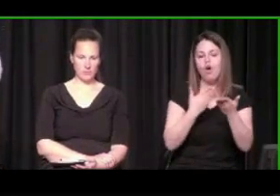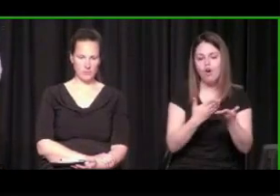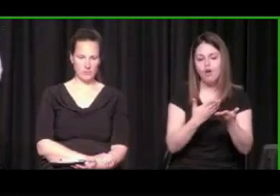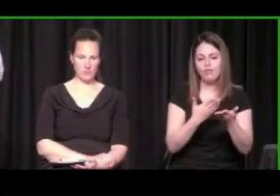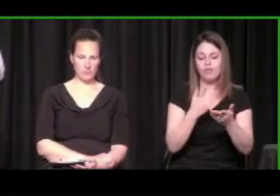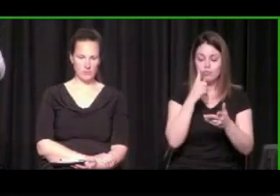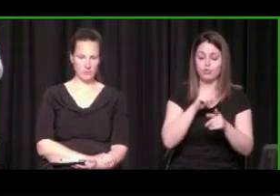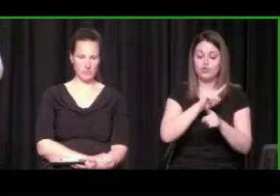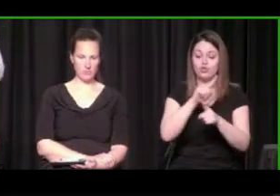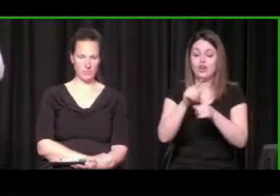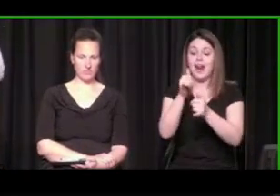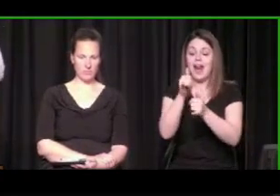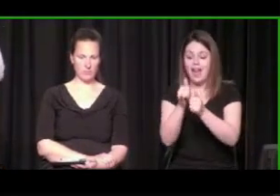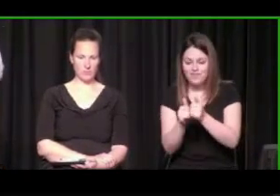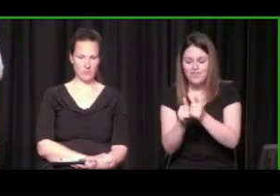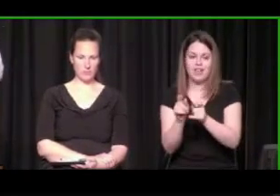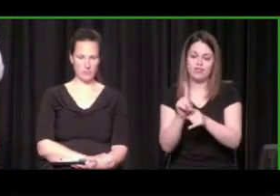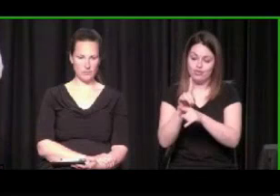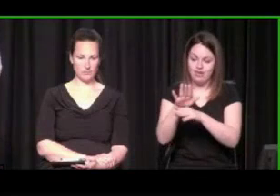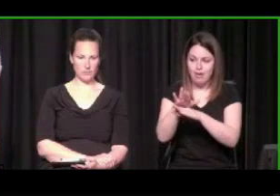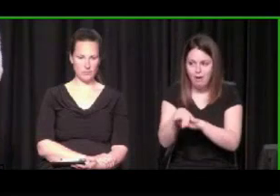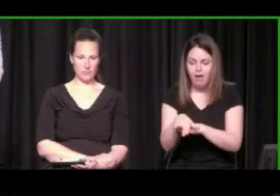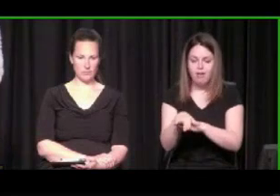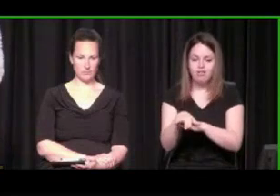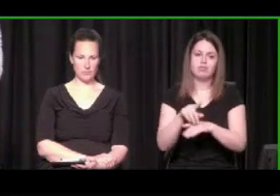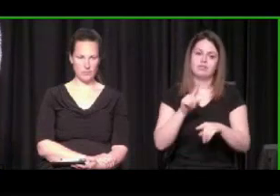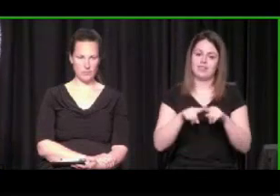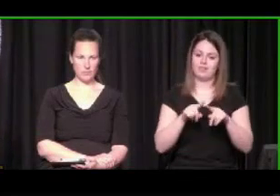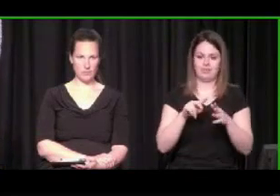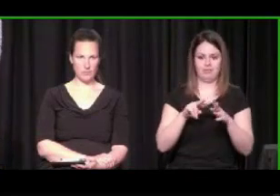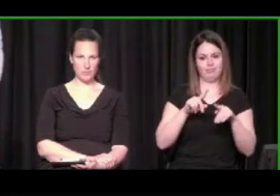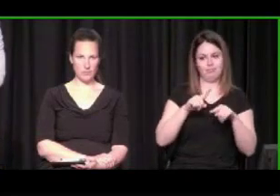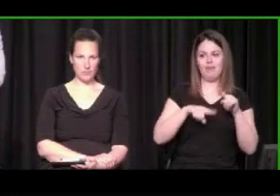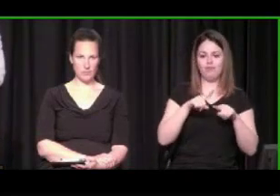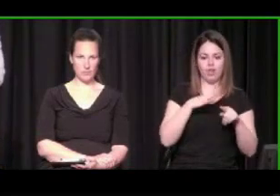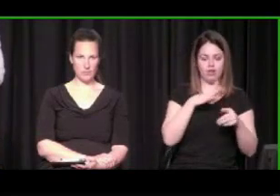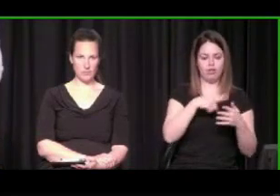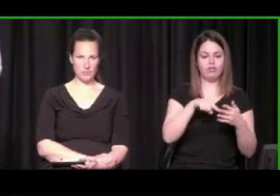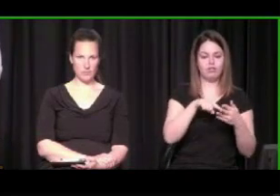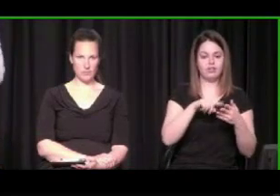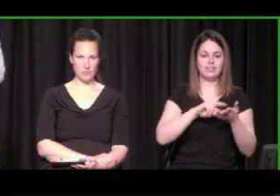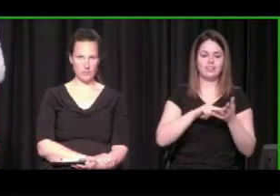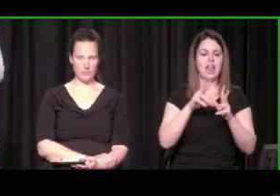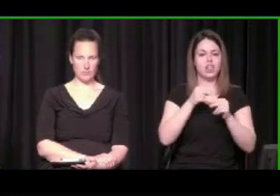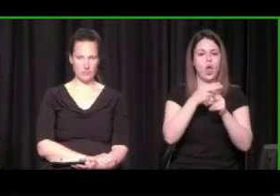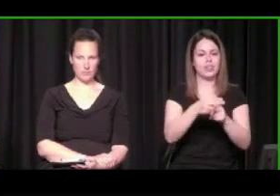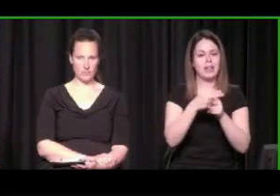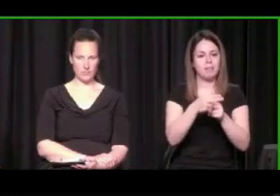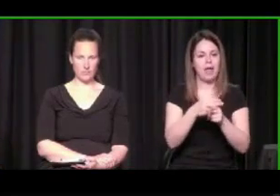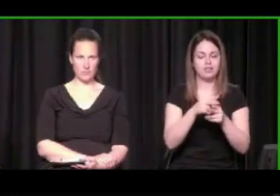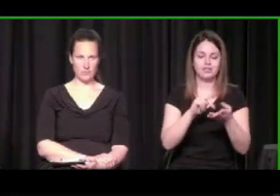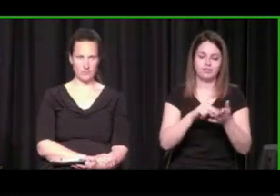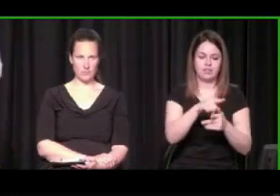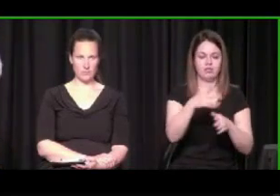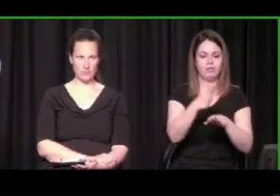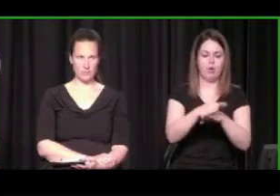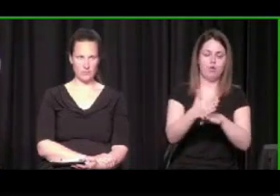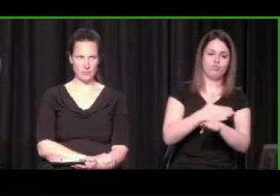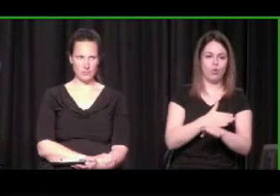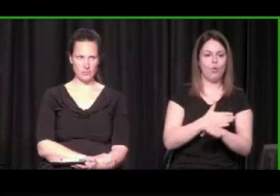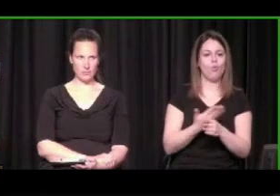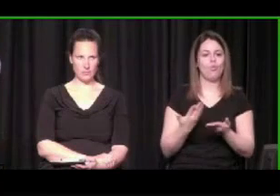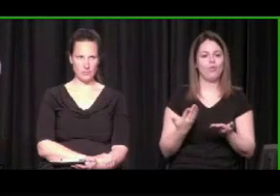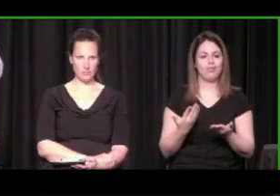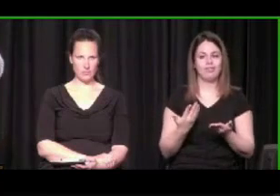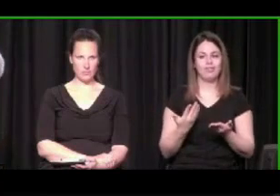toute fin de la vie. Et ça implique parfois des choix de non-traitement qui viennent accélérer le décès, qui sont basés non pas sur l'état de santé,